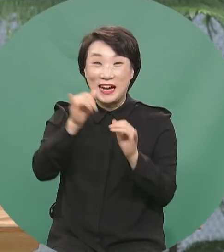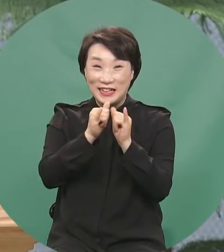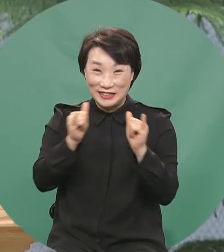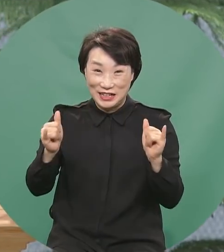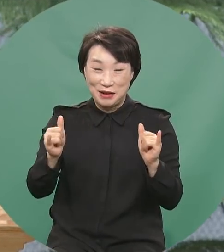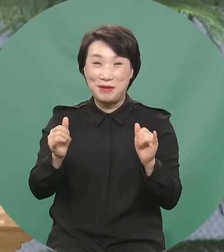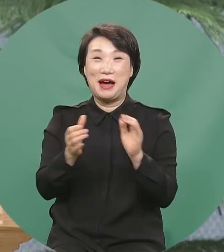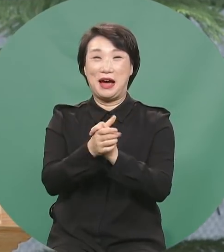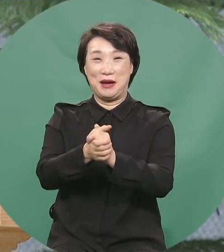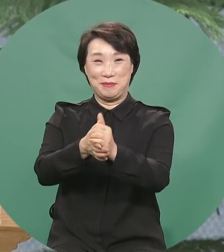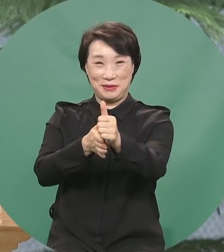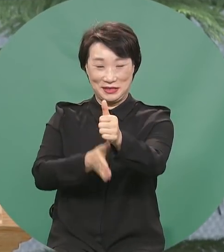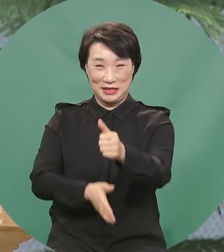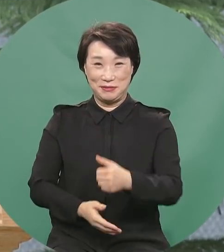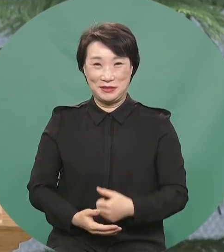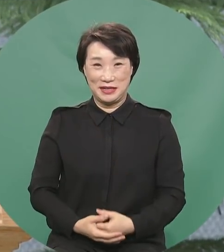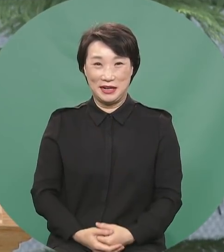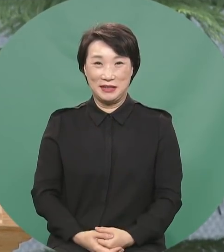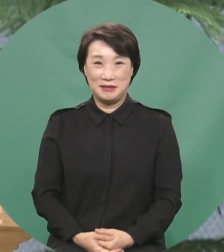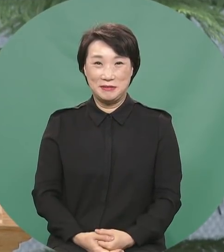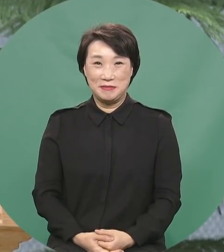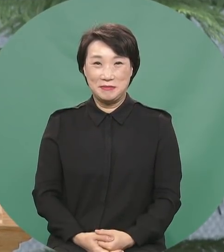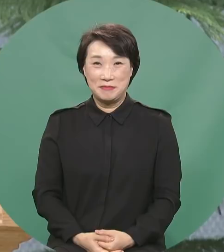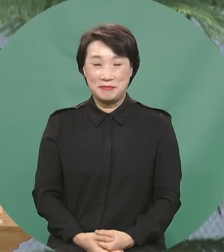인정하시면 아멘 합시다.